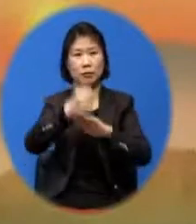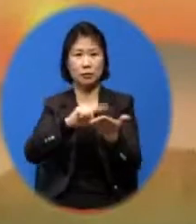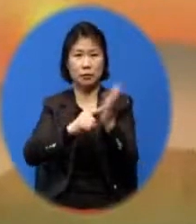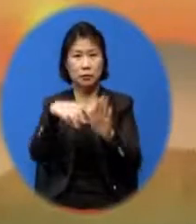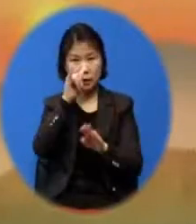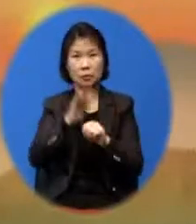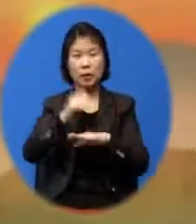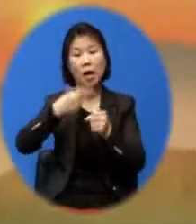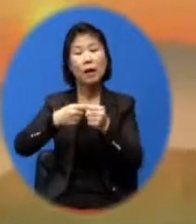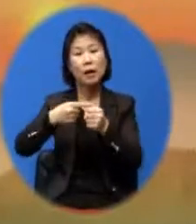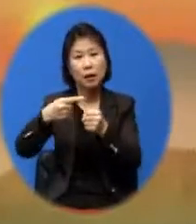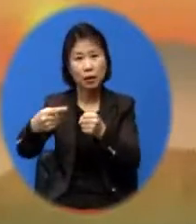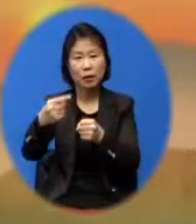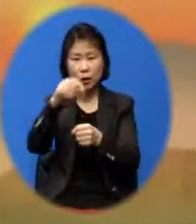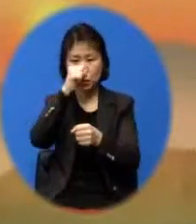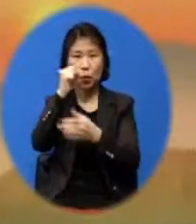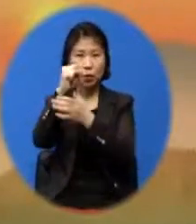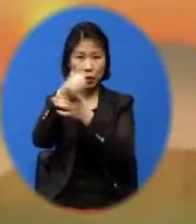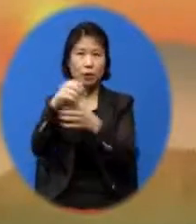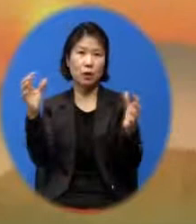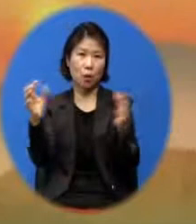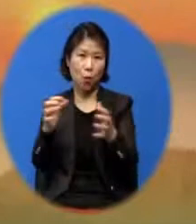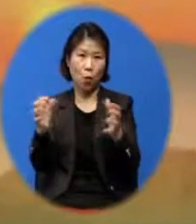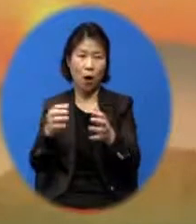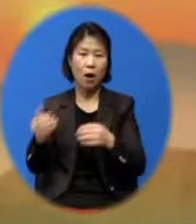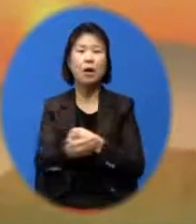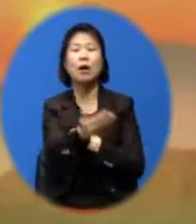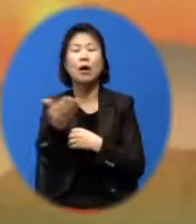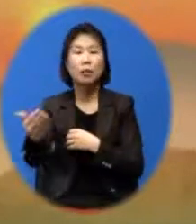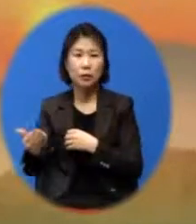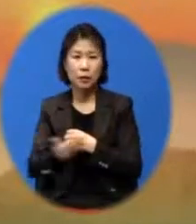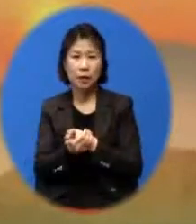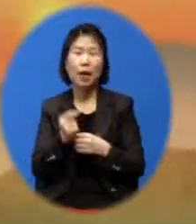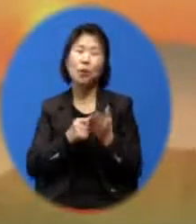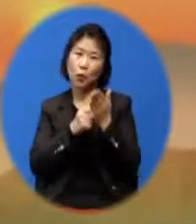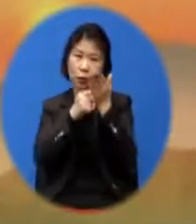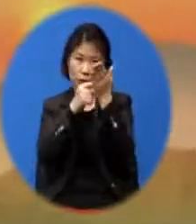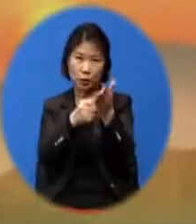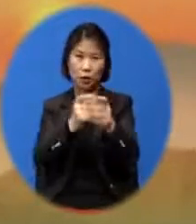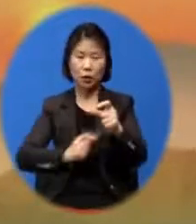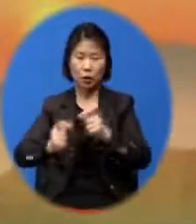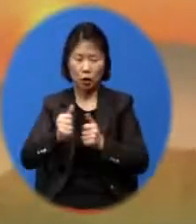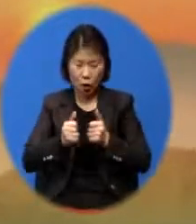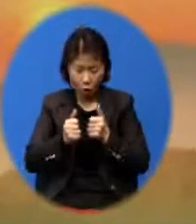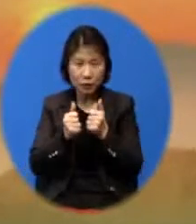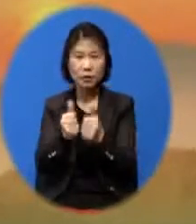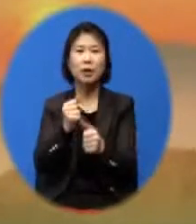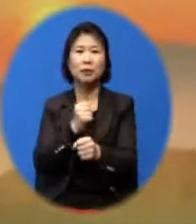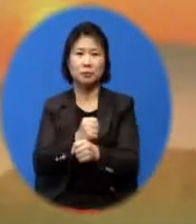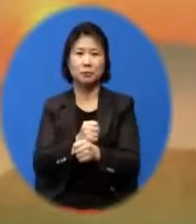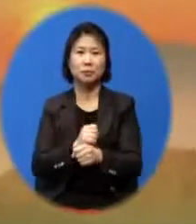있습니다. 내년에는 좋은 결실을 모아 도민 여러분들께 보고 드릴 수 있도록 더욱 열심히